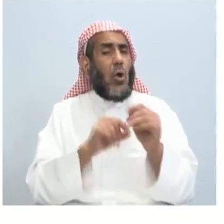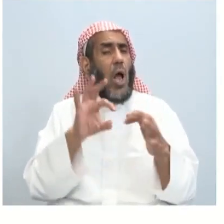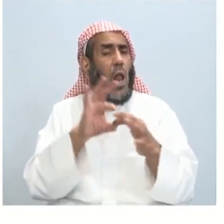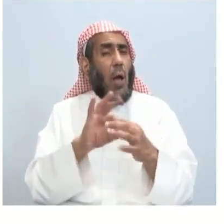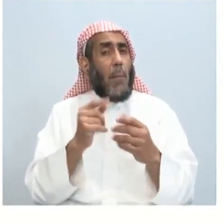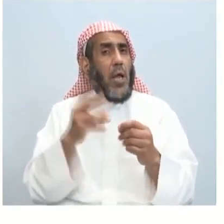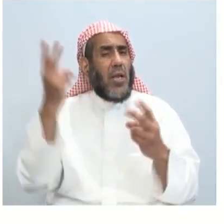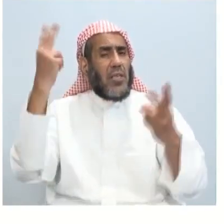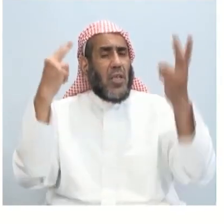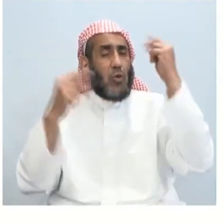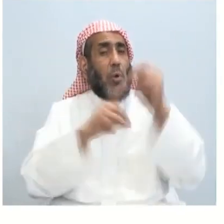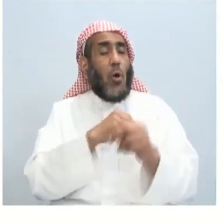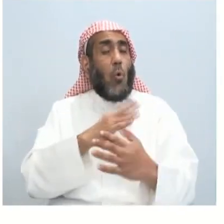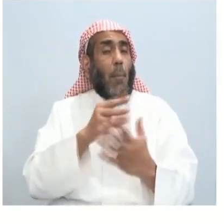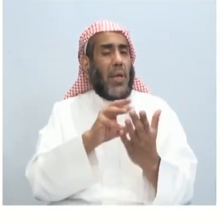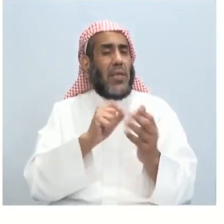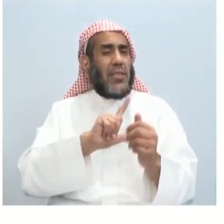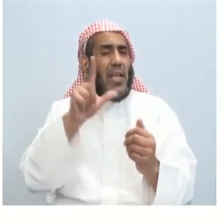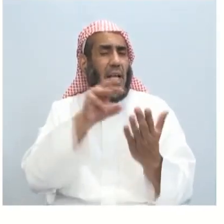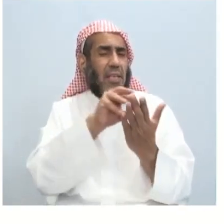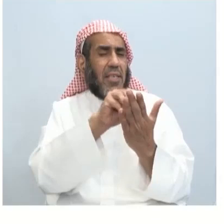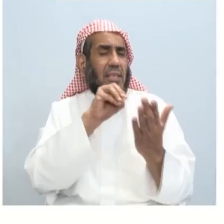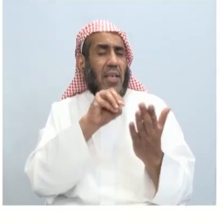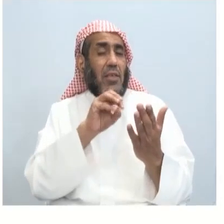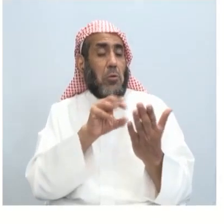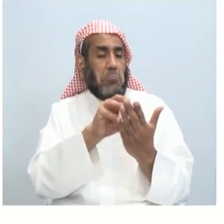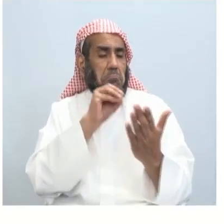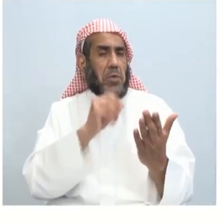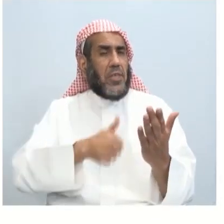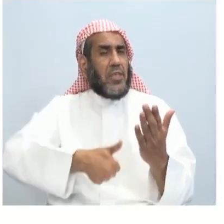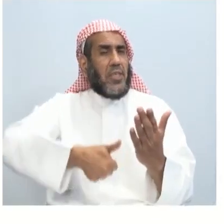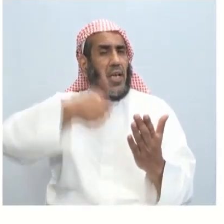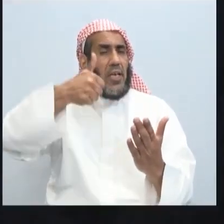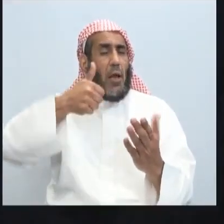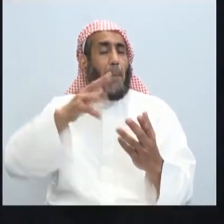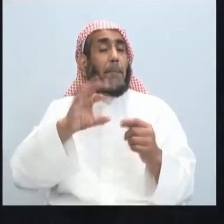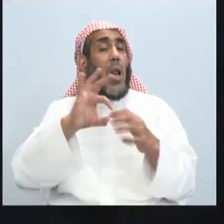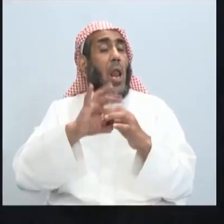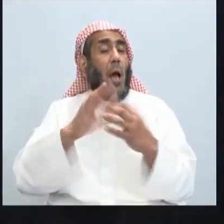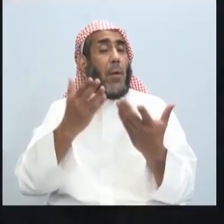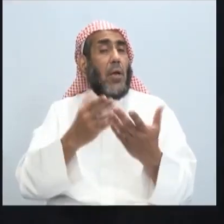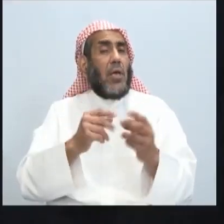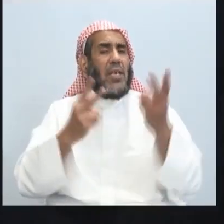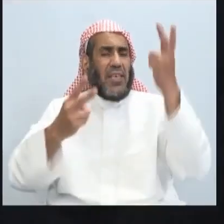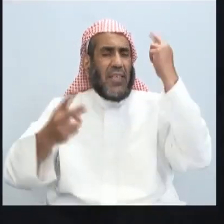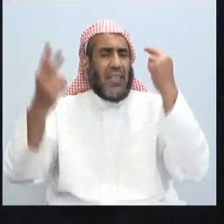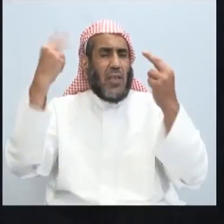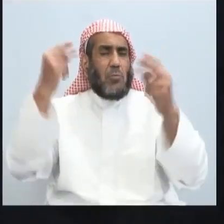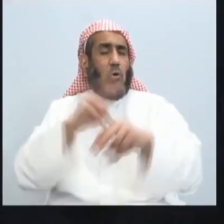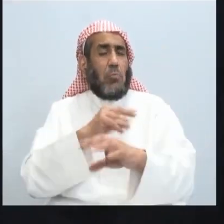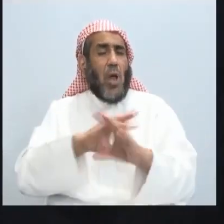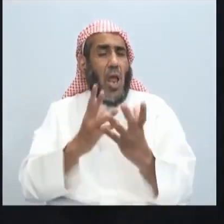علاقه بين التجربه وبين صحه الاستنتاج ان يكون الاستنتاج صحيحا ما العلاقه بينهما تجربه اجرب